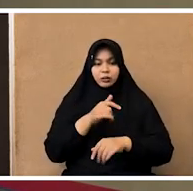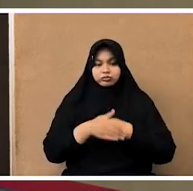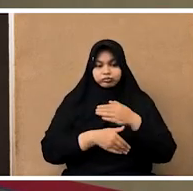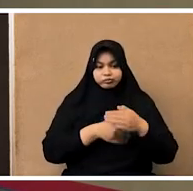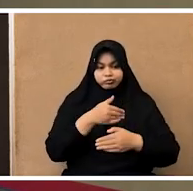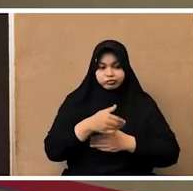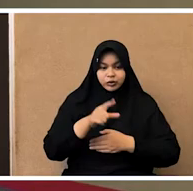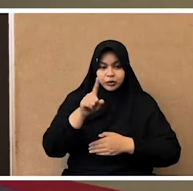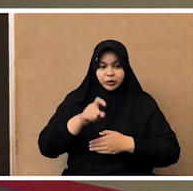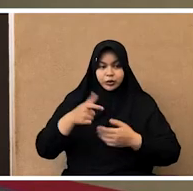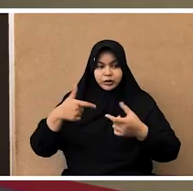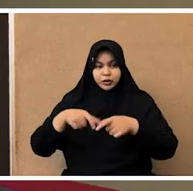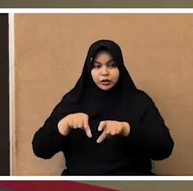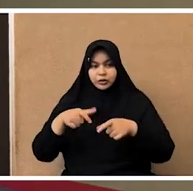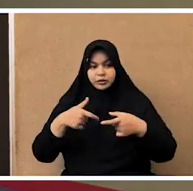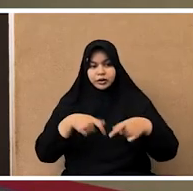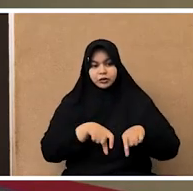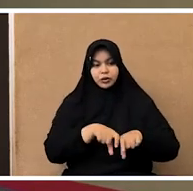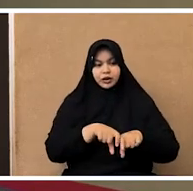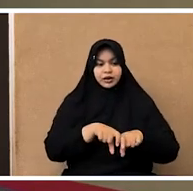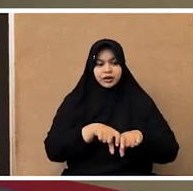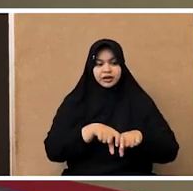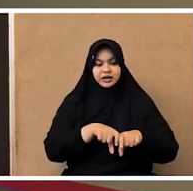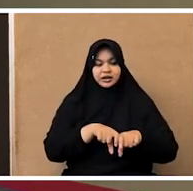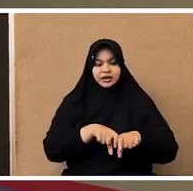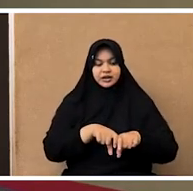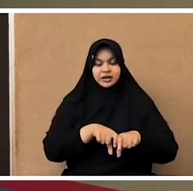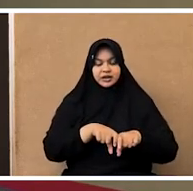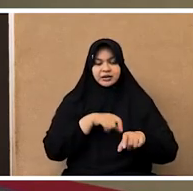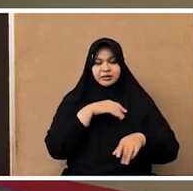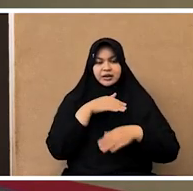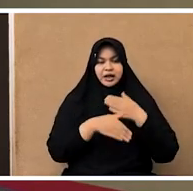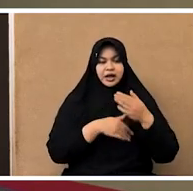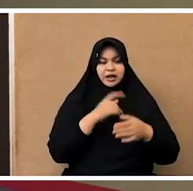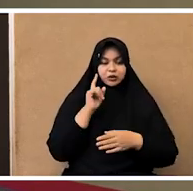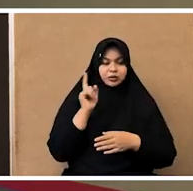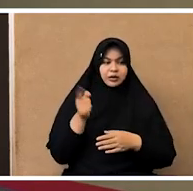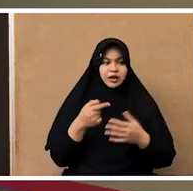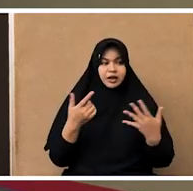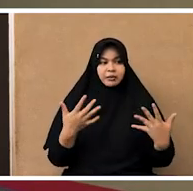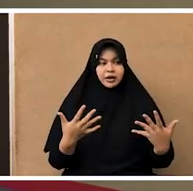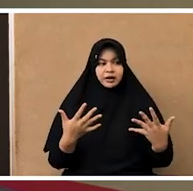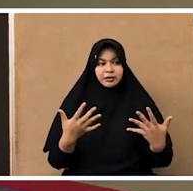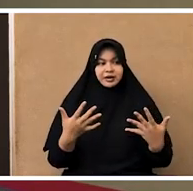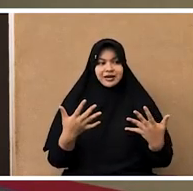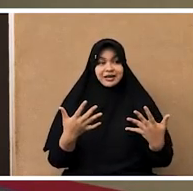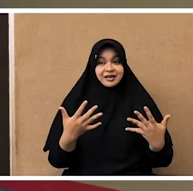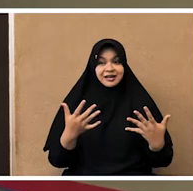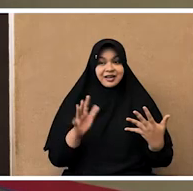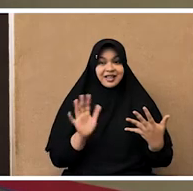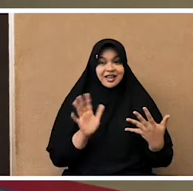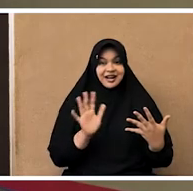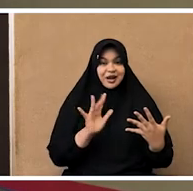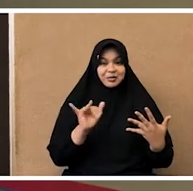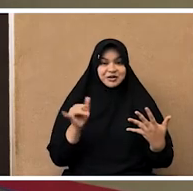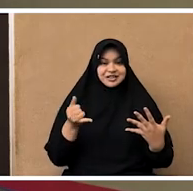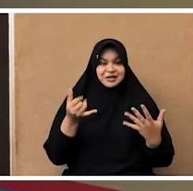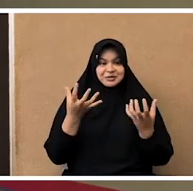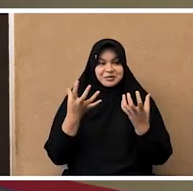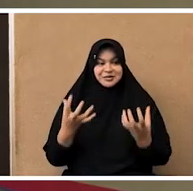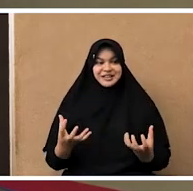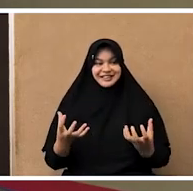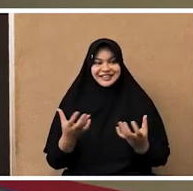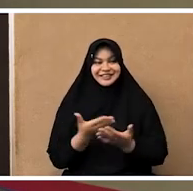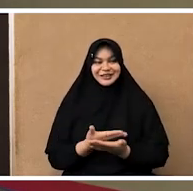butuh penyesuaian-penyesuaian dalam menjalaninya agar kemudian tidak menjadi memperparah